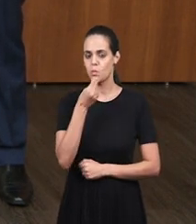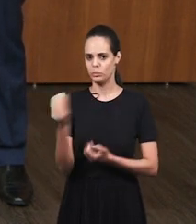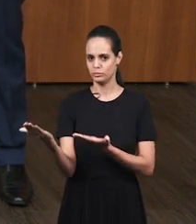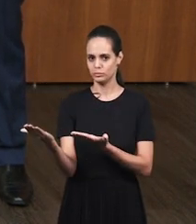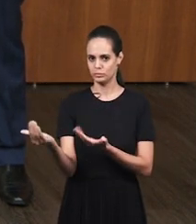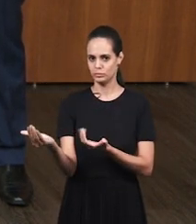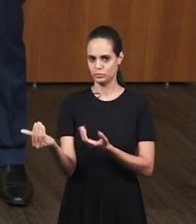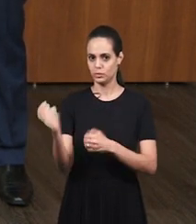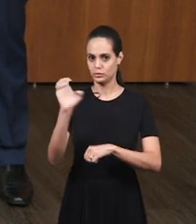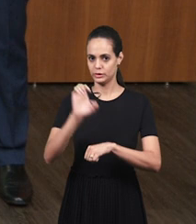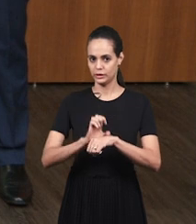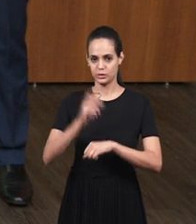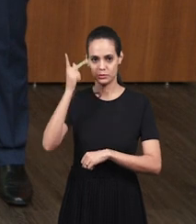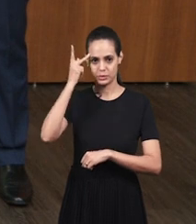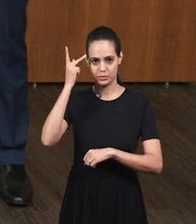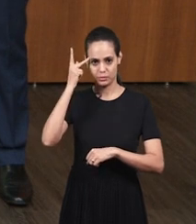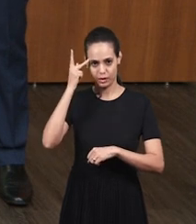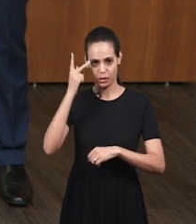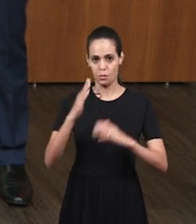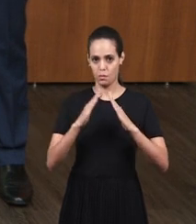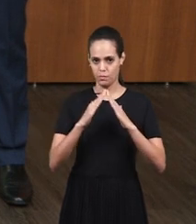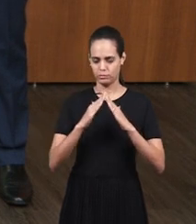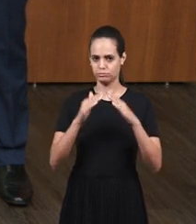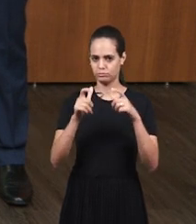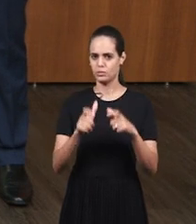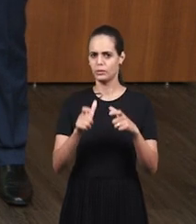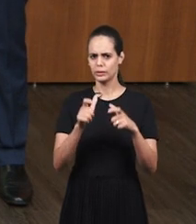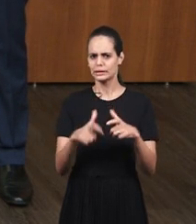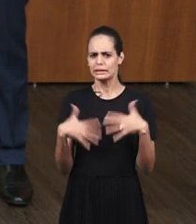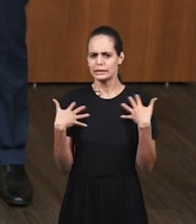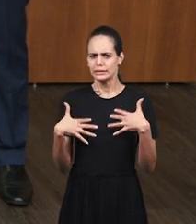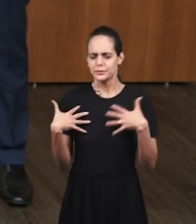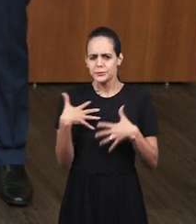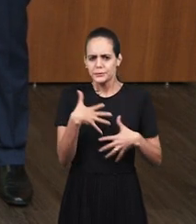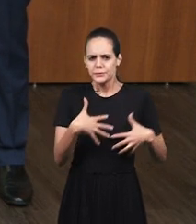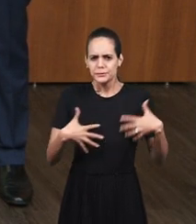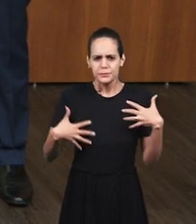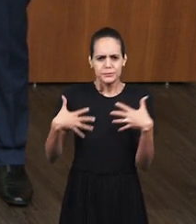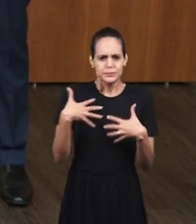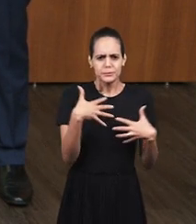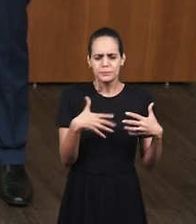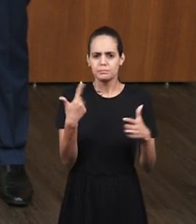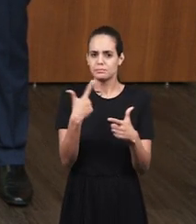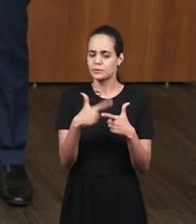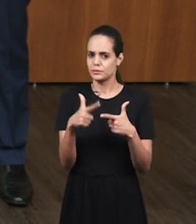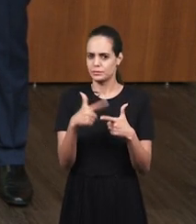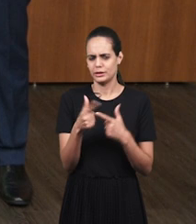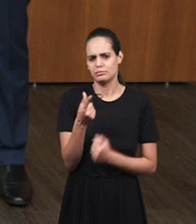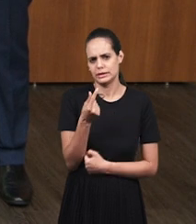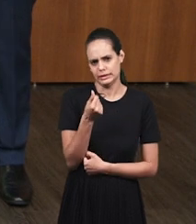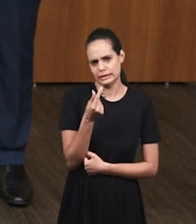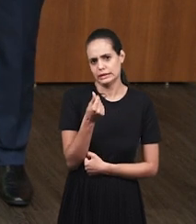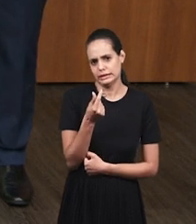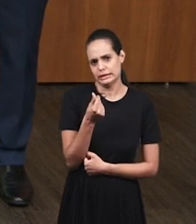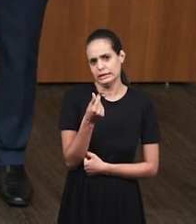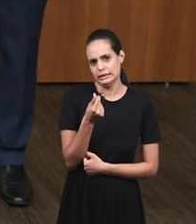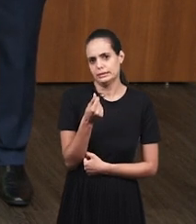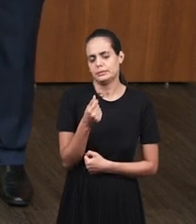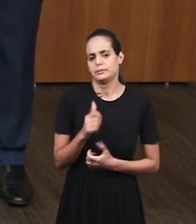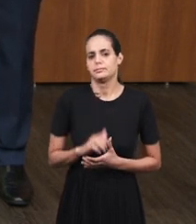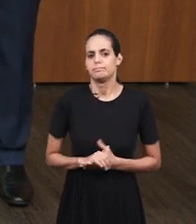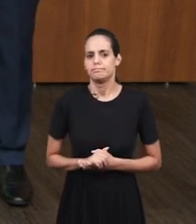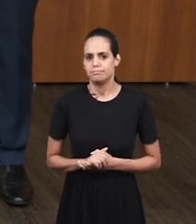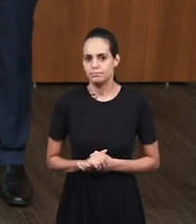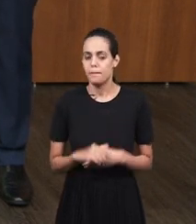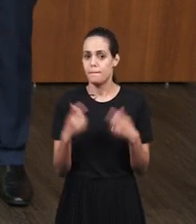le Seigneur a donnés. Le Seigneur a révélé à propos d'un jeune homme qui habite à São Paulo. Il